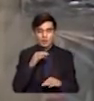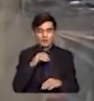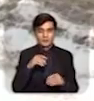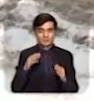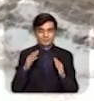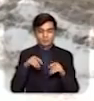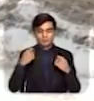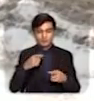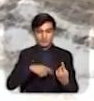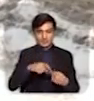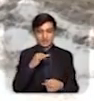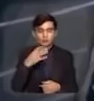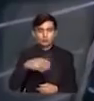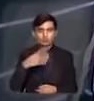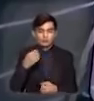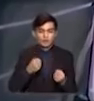автокөлік жанып кеткен еді.